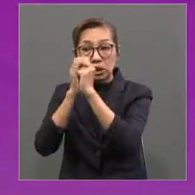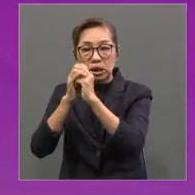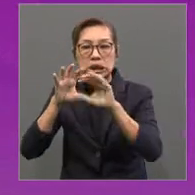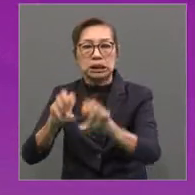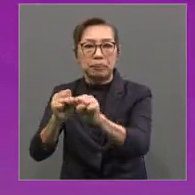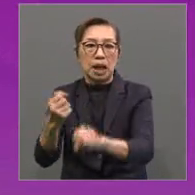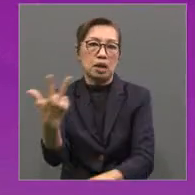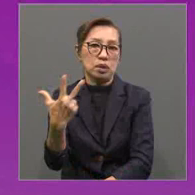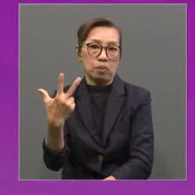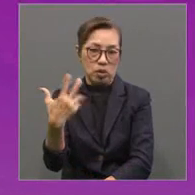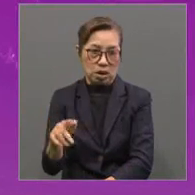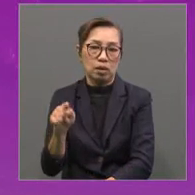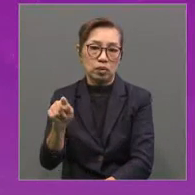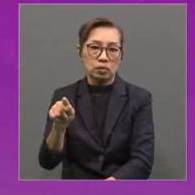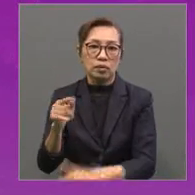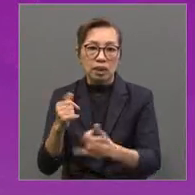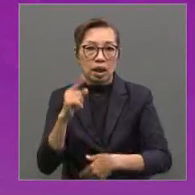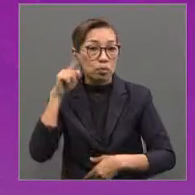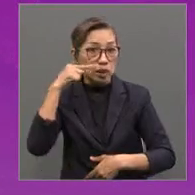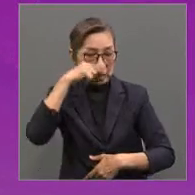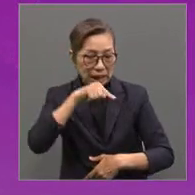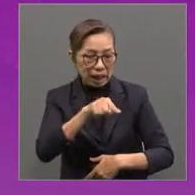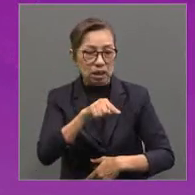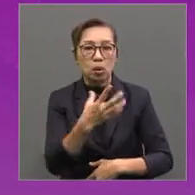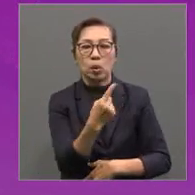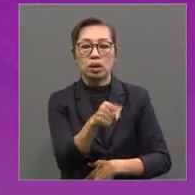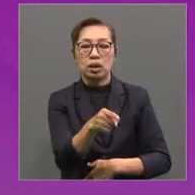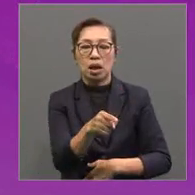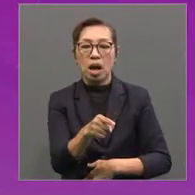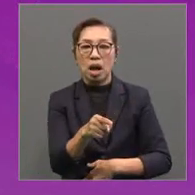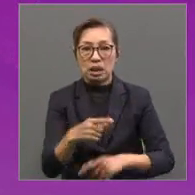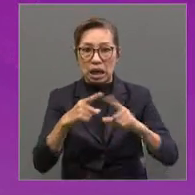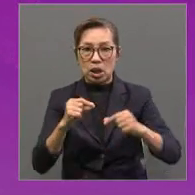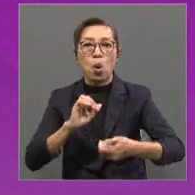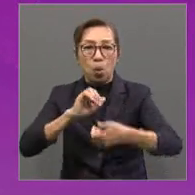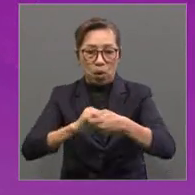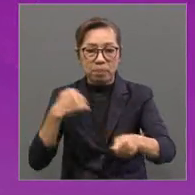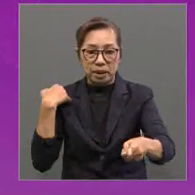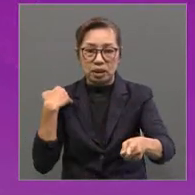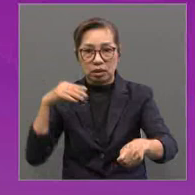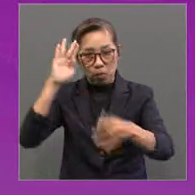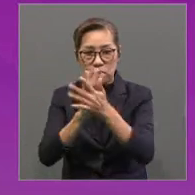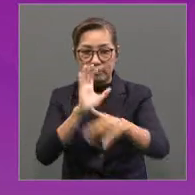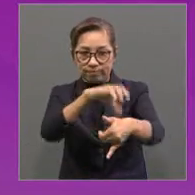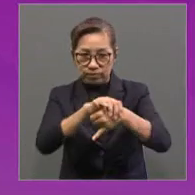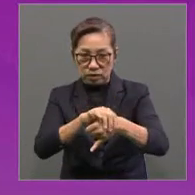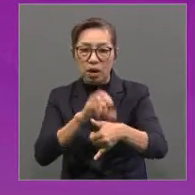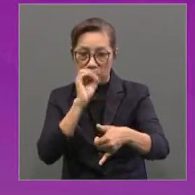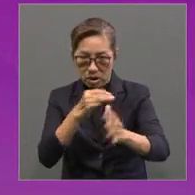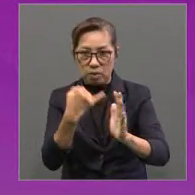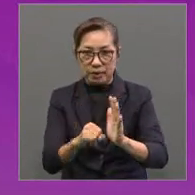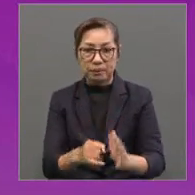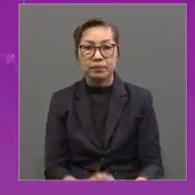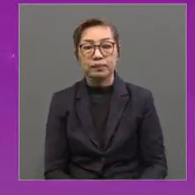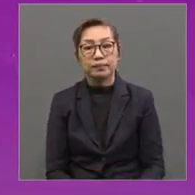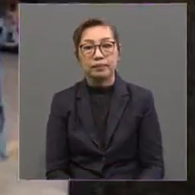ผู้ต้องหาได้แล้วนอกจากนี้ยังมีหญิงชาวไทยเข้าไปมีส่วนรู้เห็นในคดีนี้ด้วยซึ่งก็ถูกตั้งข้อกล่าวหาเช่นเดียวกันครับ